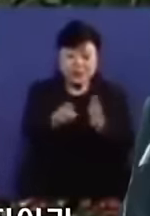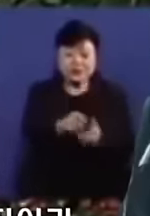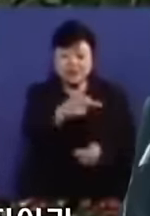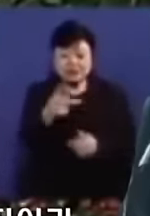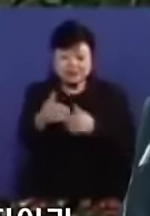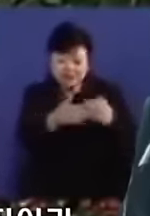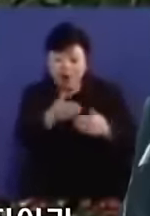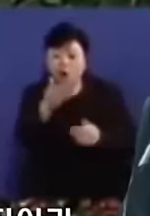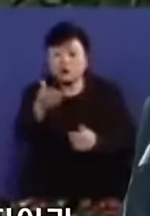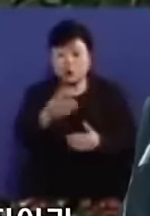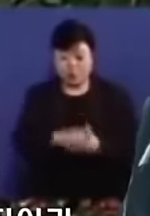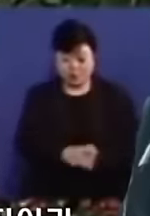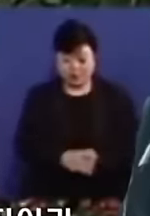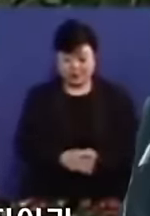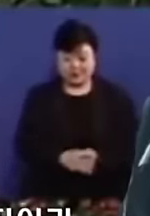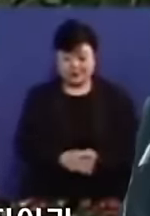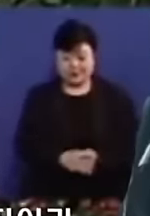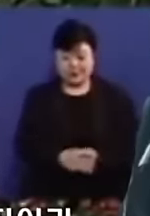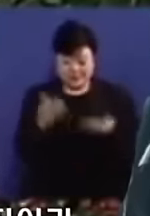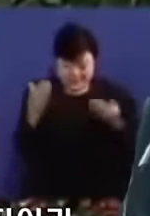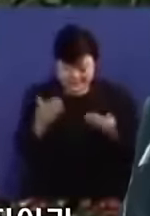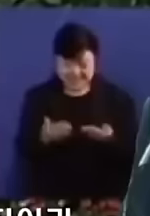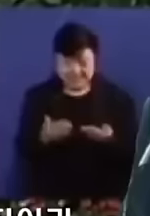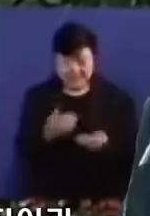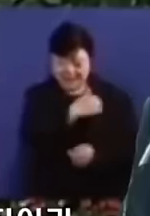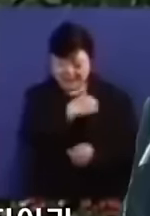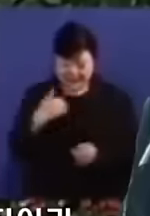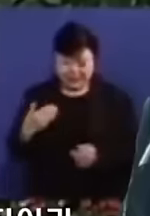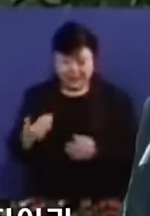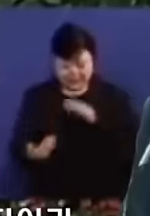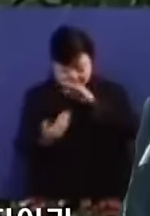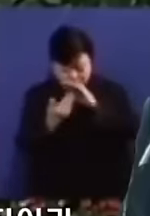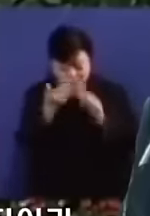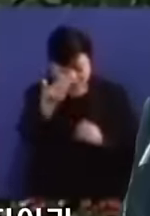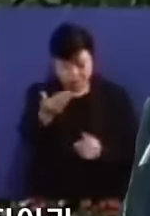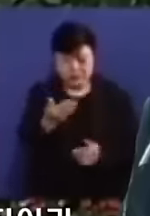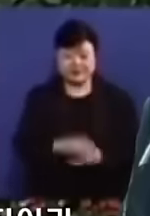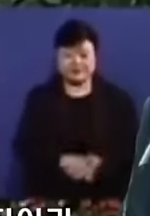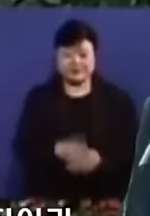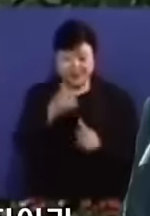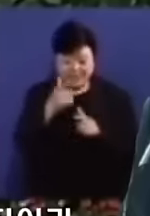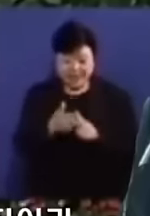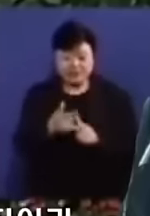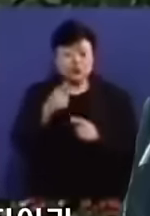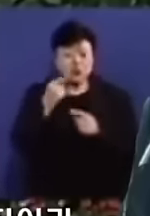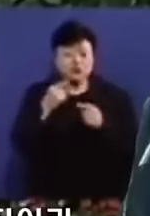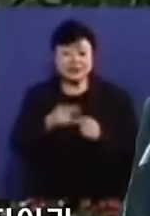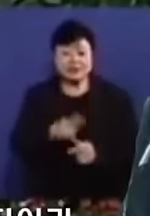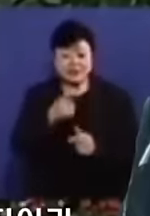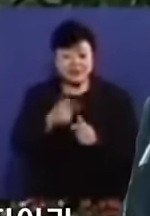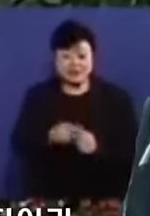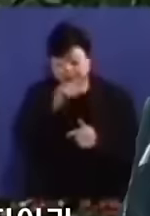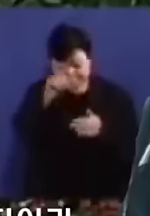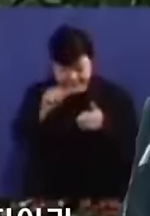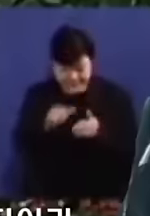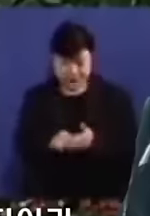큰 체험을 주셔서 그 일을 감당하게 하는 것입니다. 저도 예수님을 저희 성애